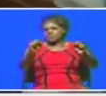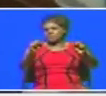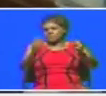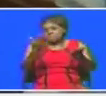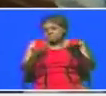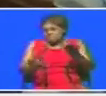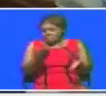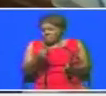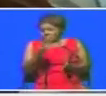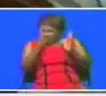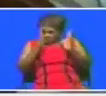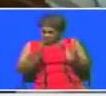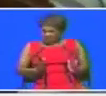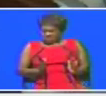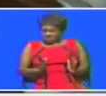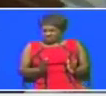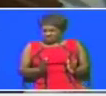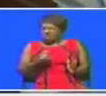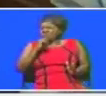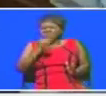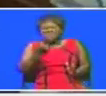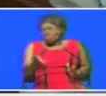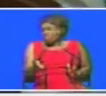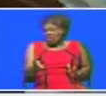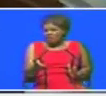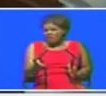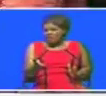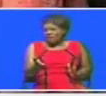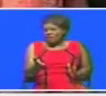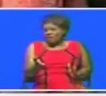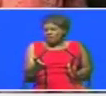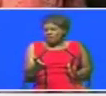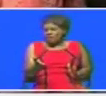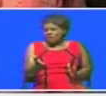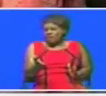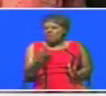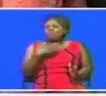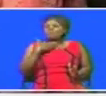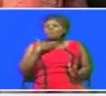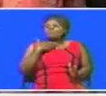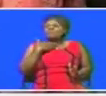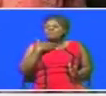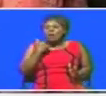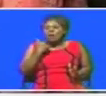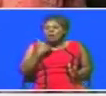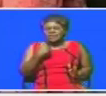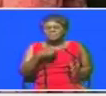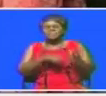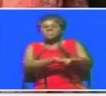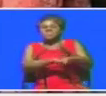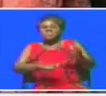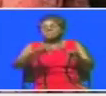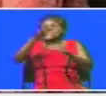reason this individual is not available on that day. They want to institutionalize election theft in this